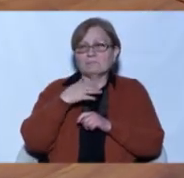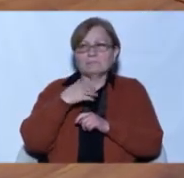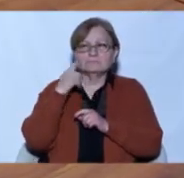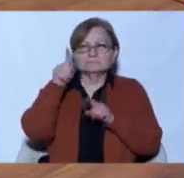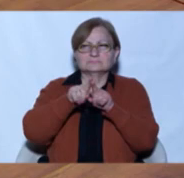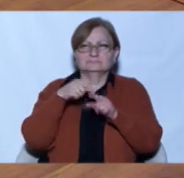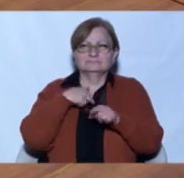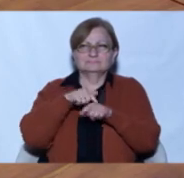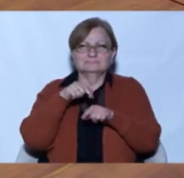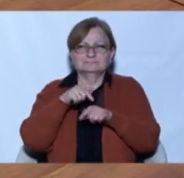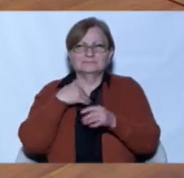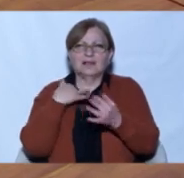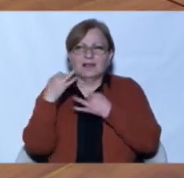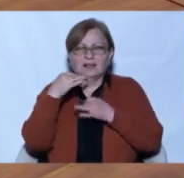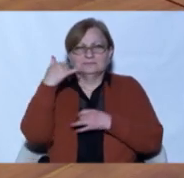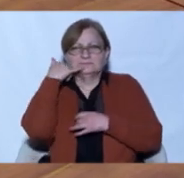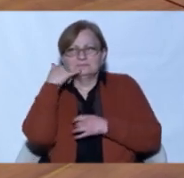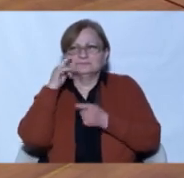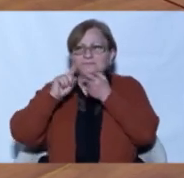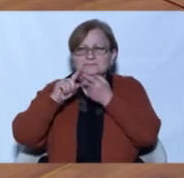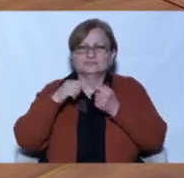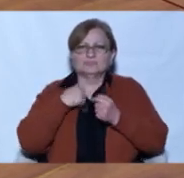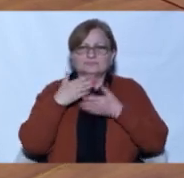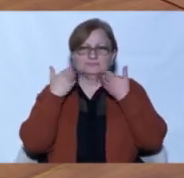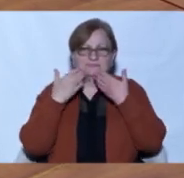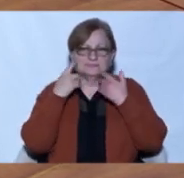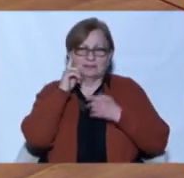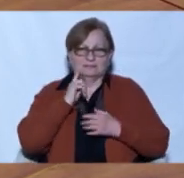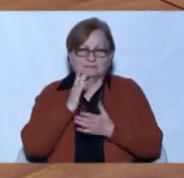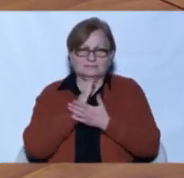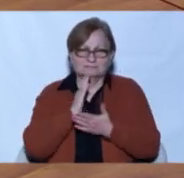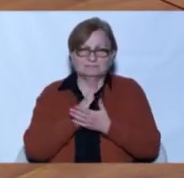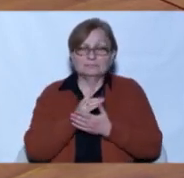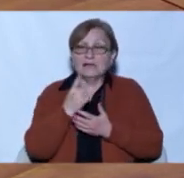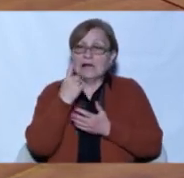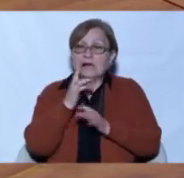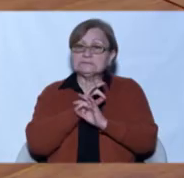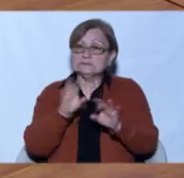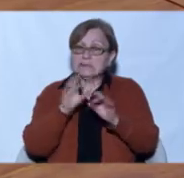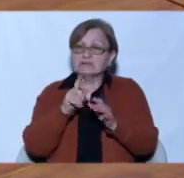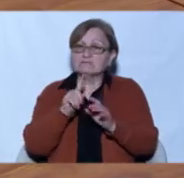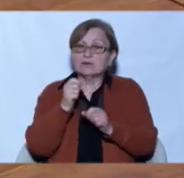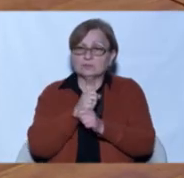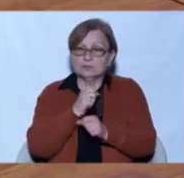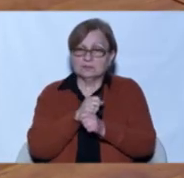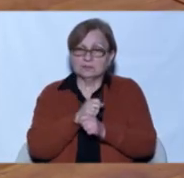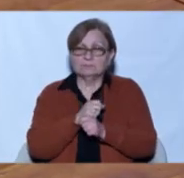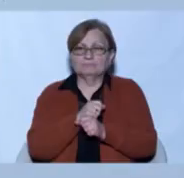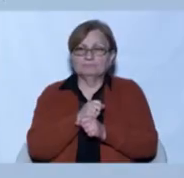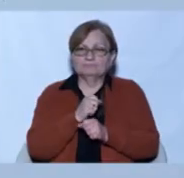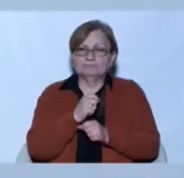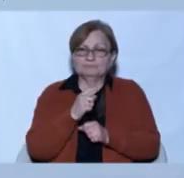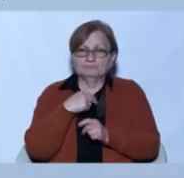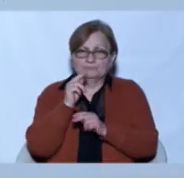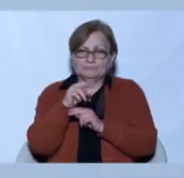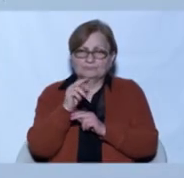ამ მარტოობას, აი ამ მარტოსულობას? ერთ-ერთ გზას გაგიზიარებ და ყველა ადამიანს თავისებური გამოცდილება ექნება.